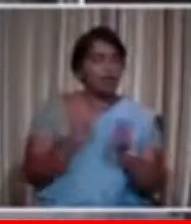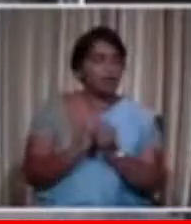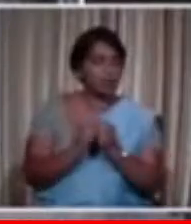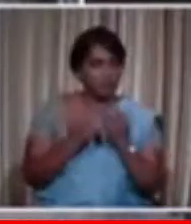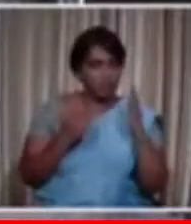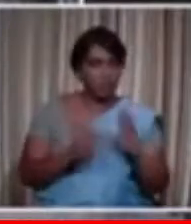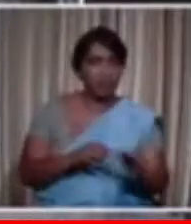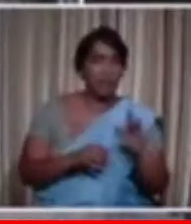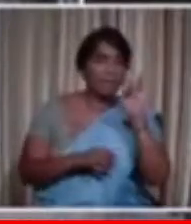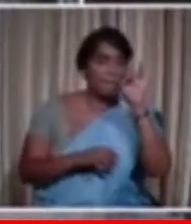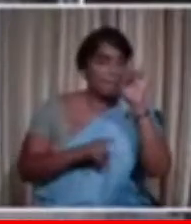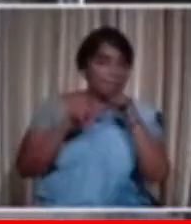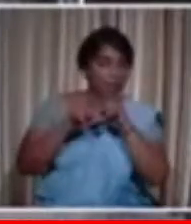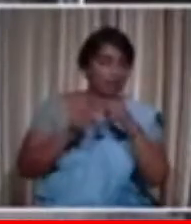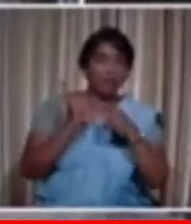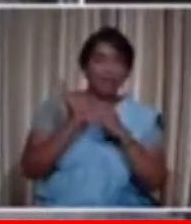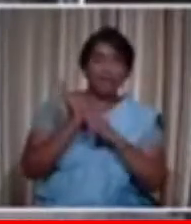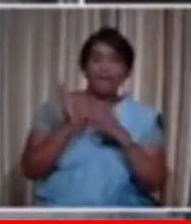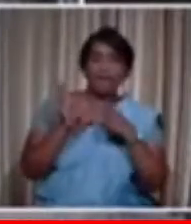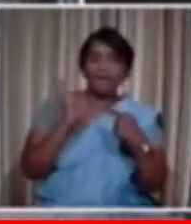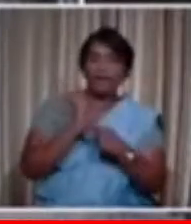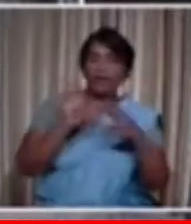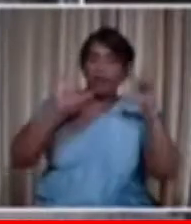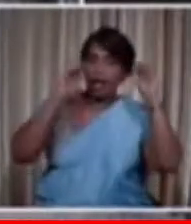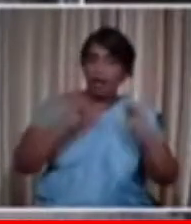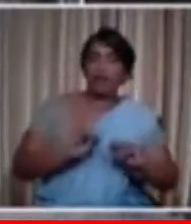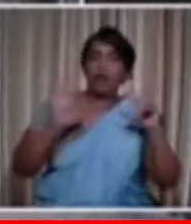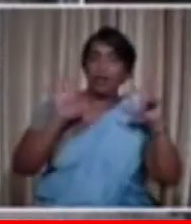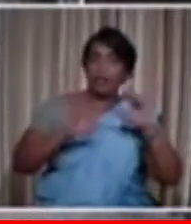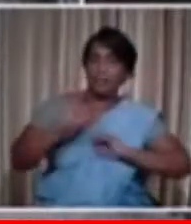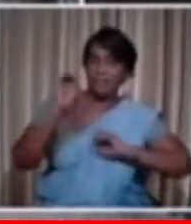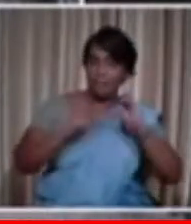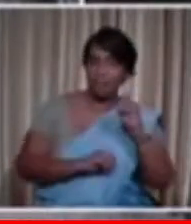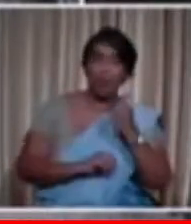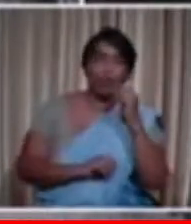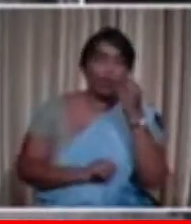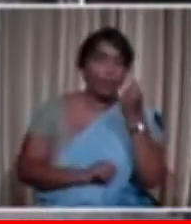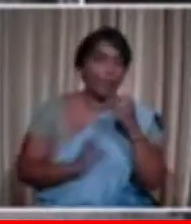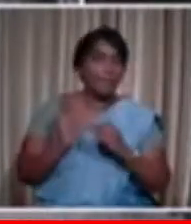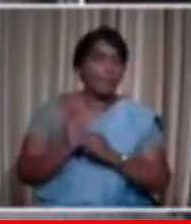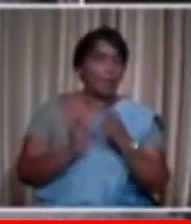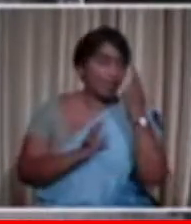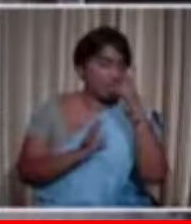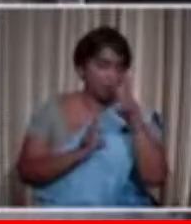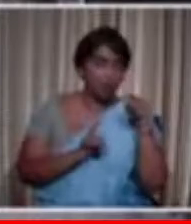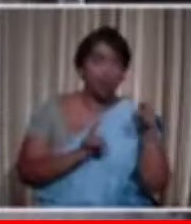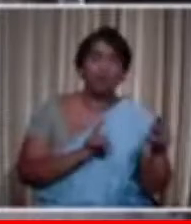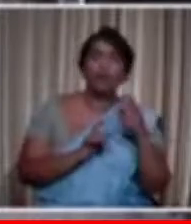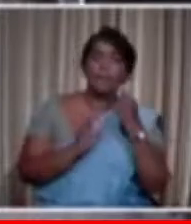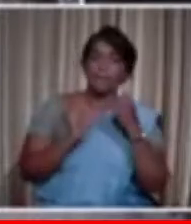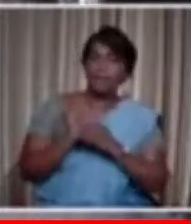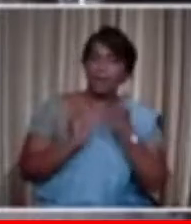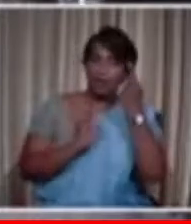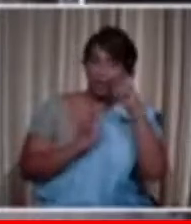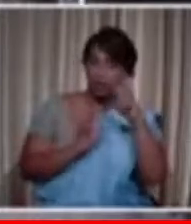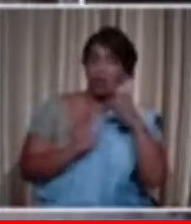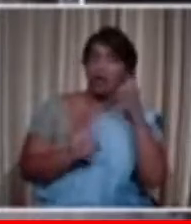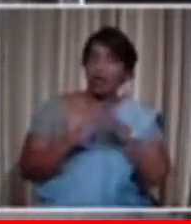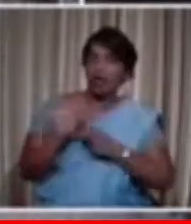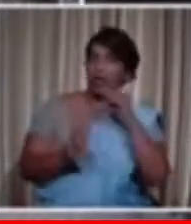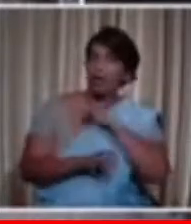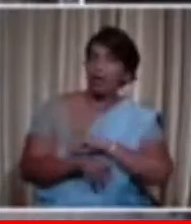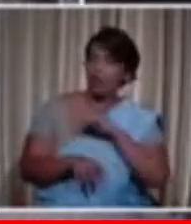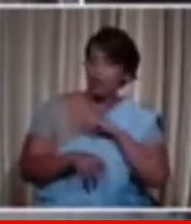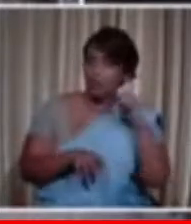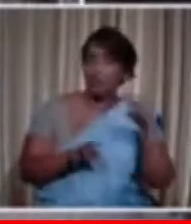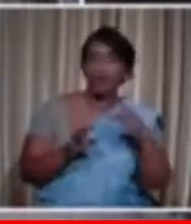කියලා 115 වට තිබ බැට්බද්ද 8ට අඩු කරා සාමාන්‍යයෙන් රුපියල් මිලියන 12ක ඒ රුපියල් මිලියන 12ක වාර්ෂික ආදායම